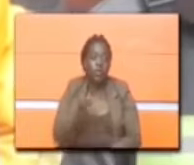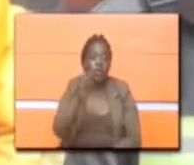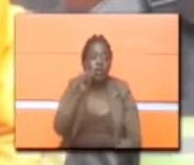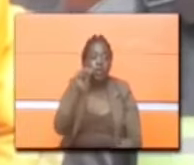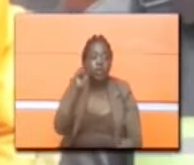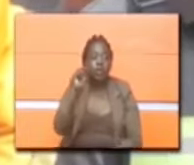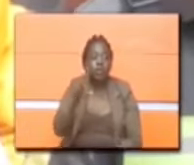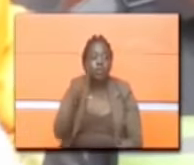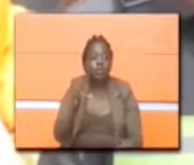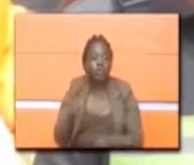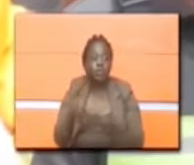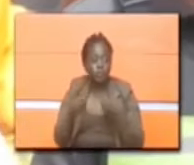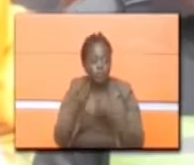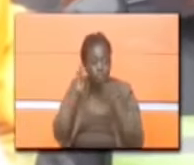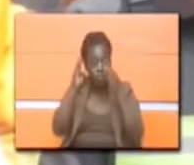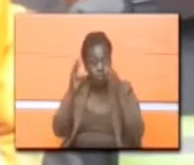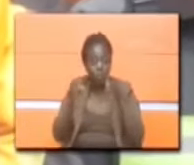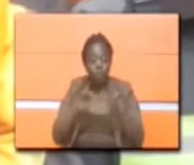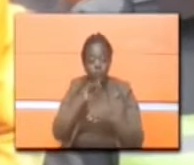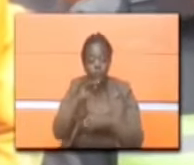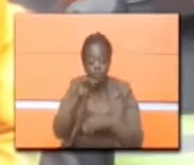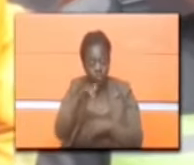yampa ekiramo ekyokwogera bye bino.